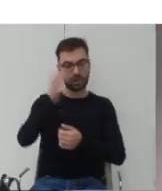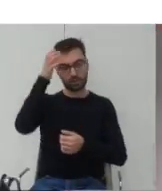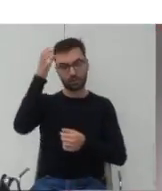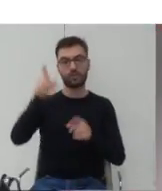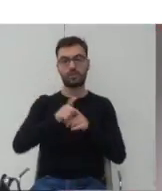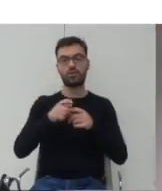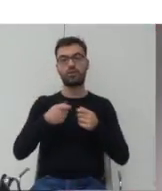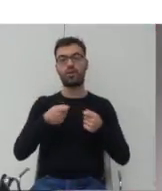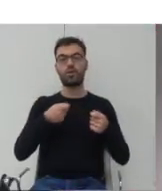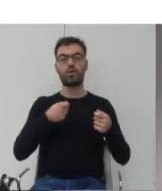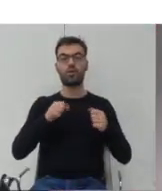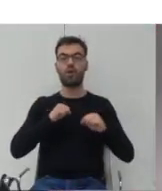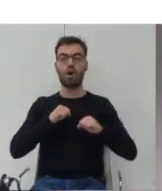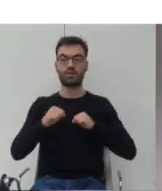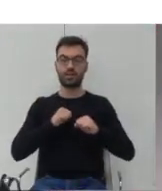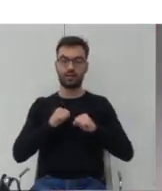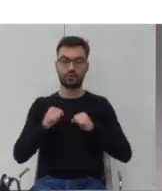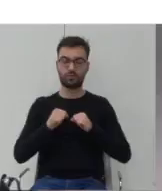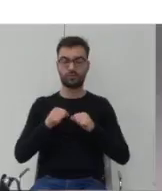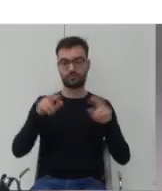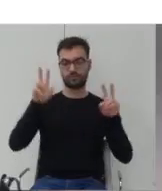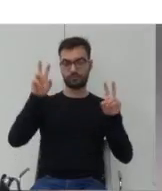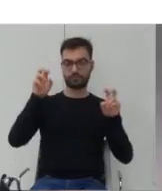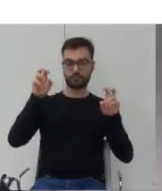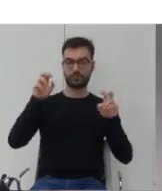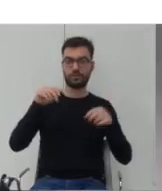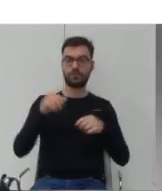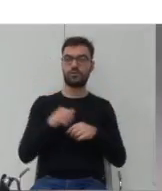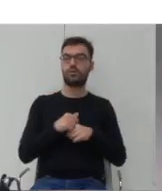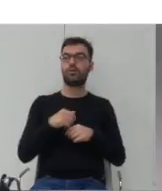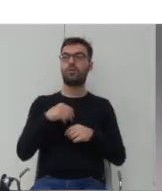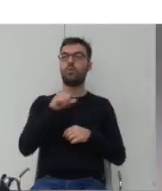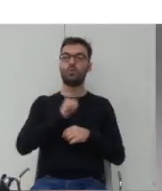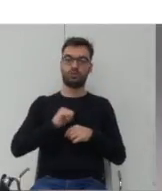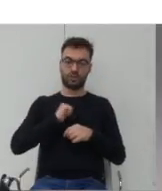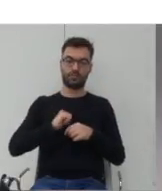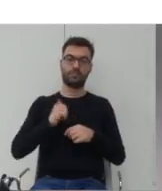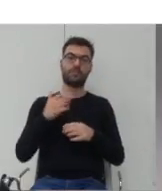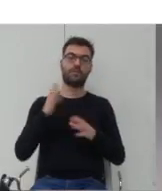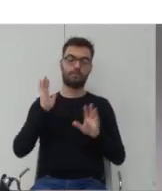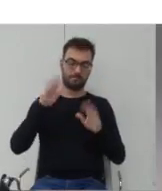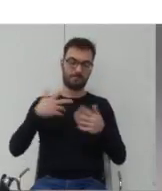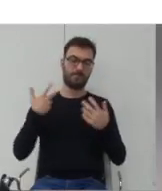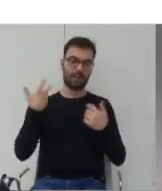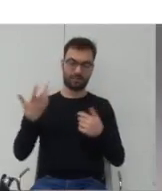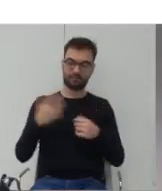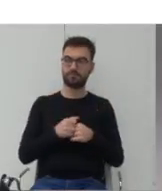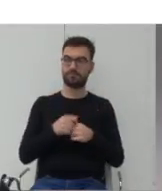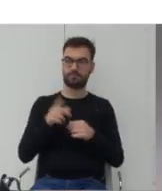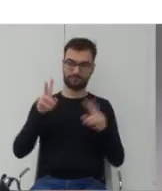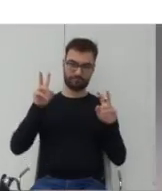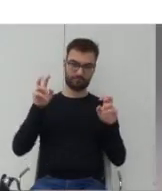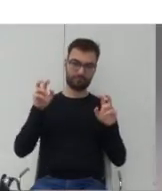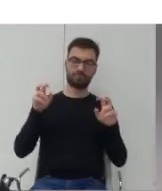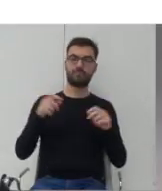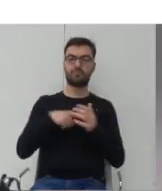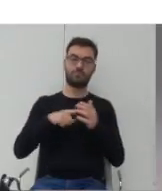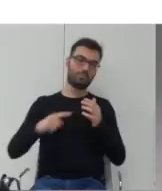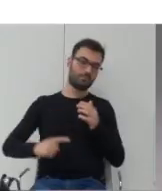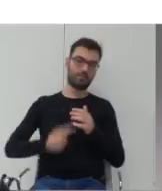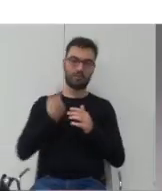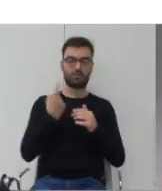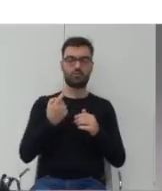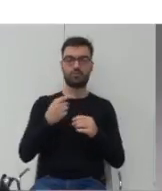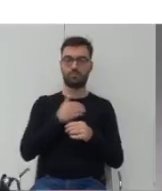i koordynatorem inicjatywy noszącej hasło U siebie mimo wieku. Jest to pierwsze w